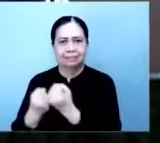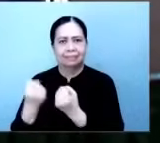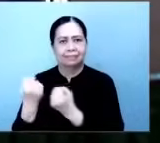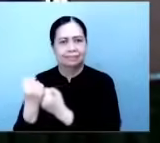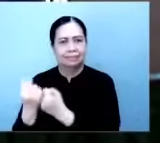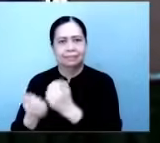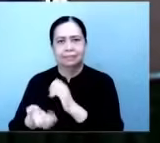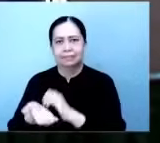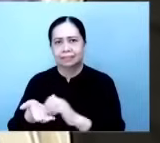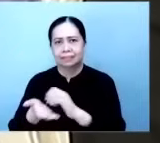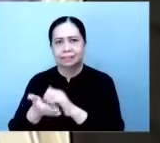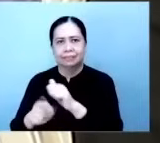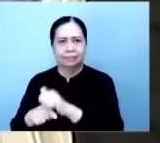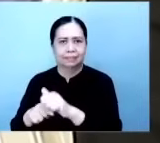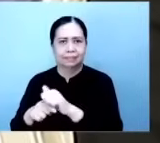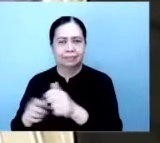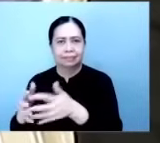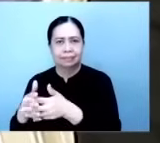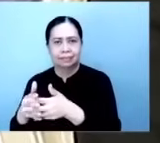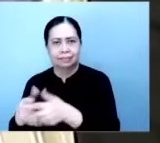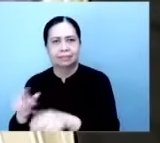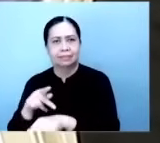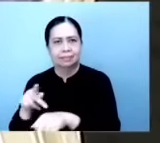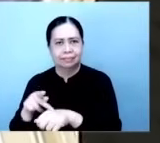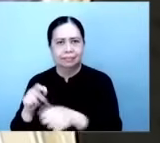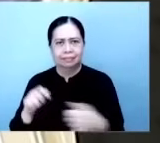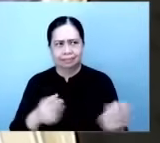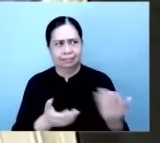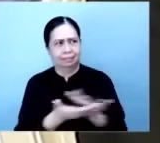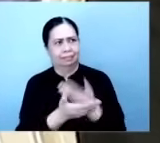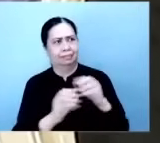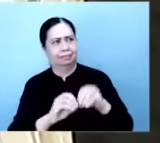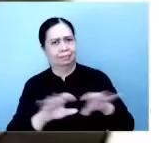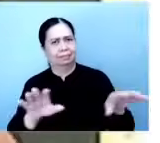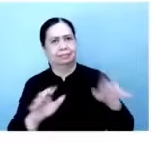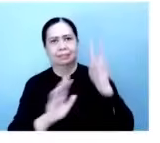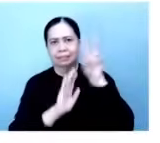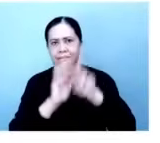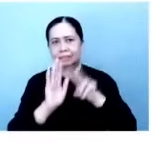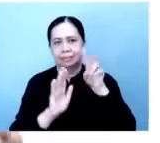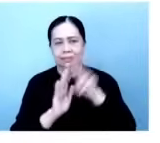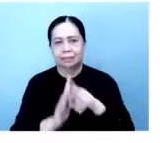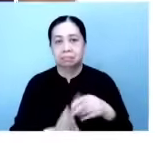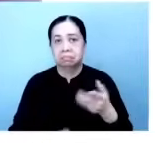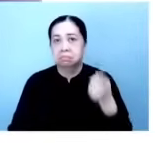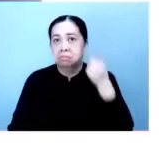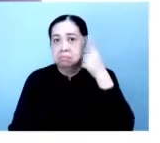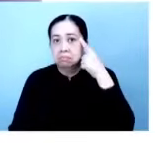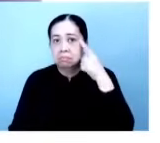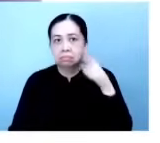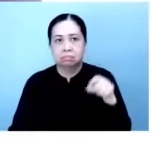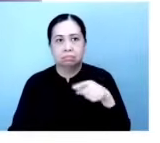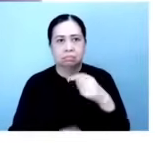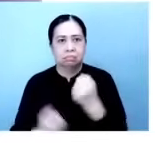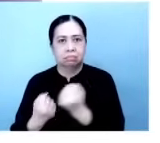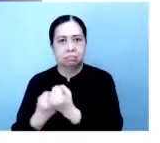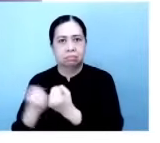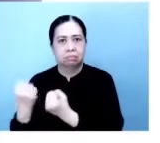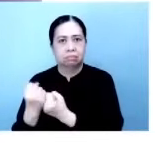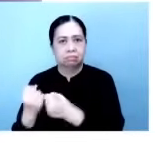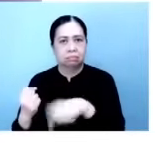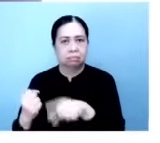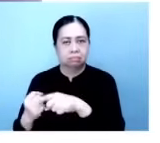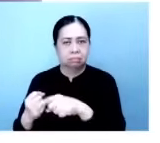ng Pilipinas at Amerika ang paglitaw ng mga deepfake video. They think that these balikatan exercises